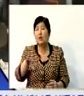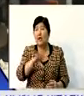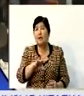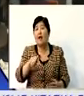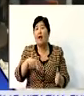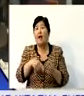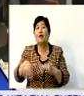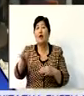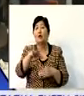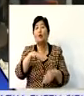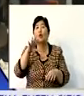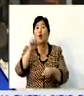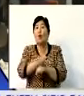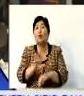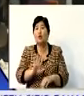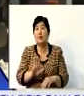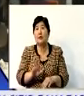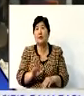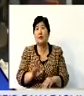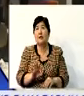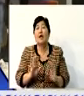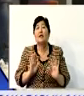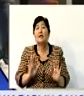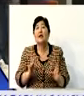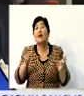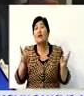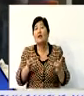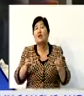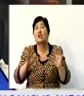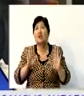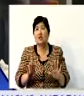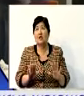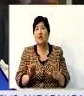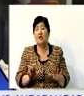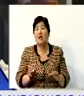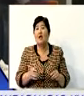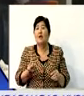қалан түгел өшірмейміз. Тек керек